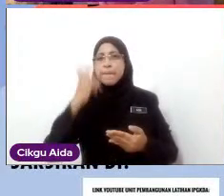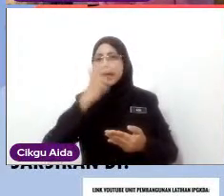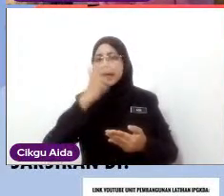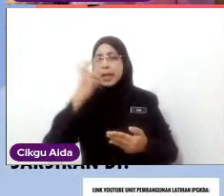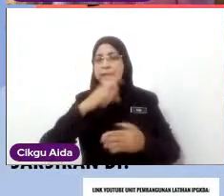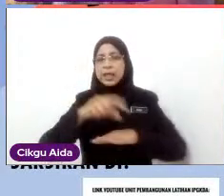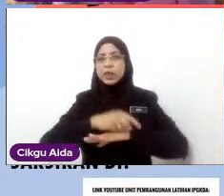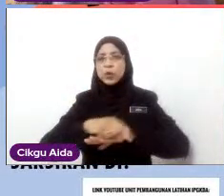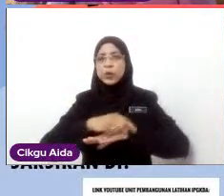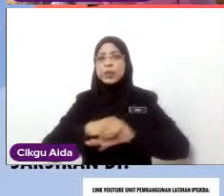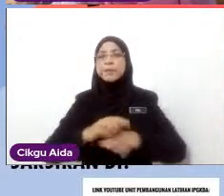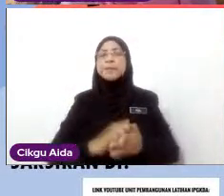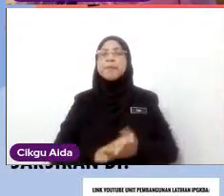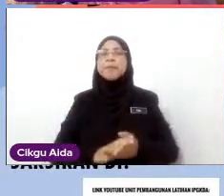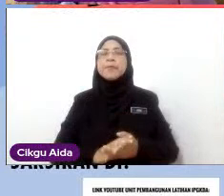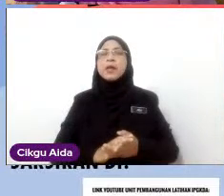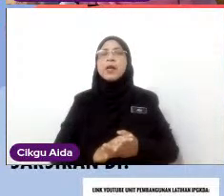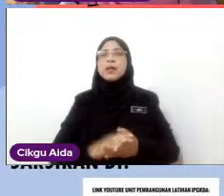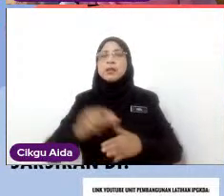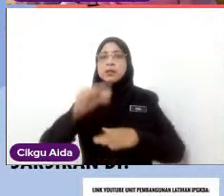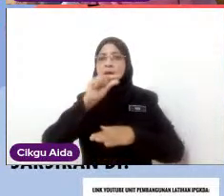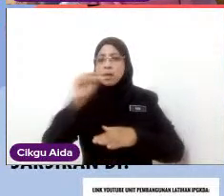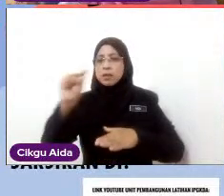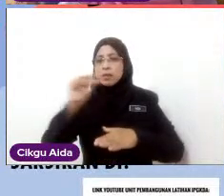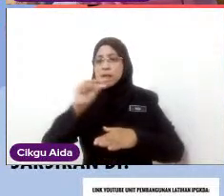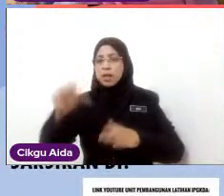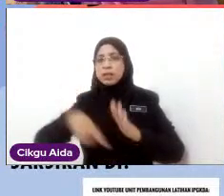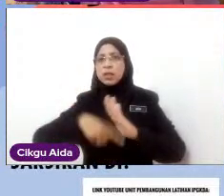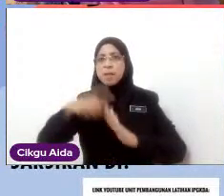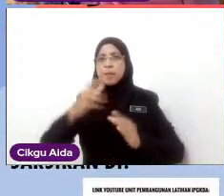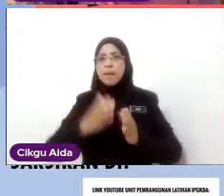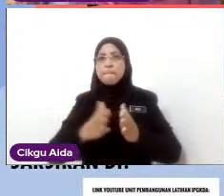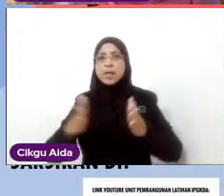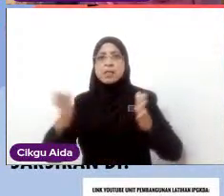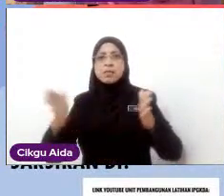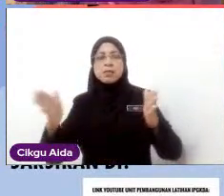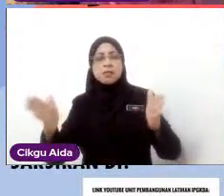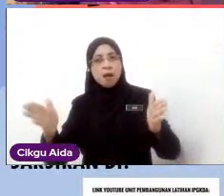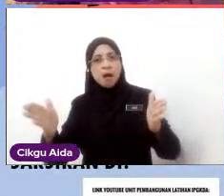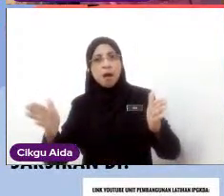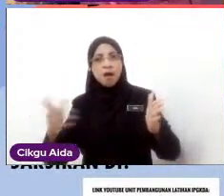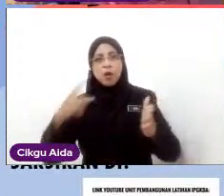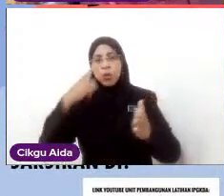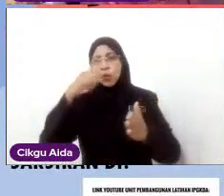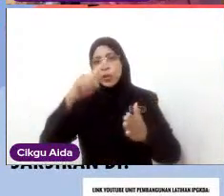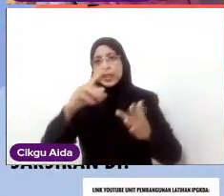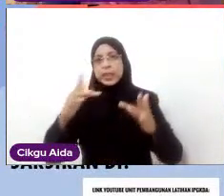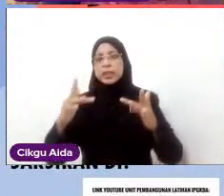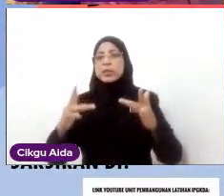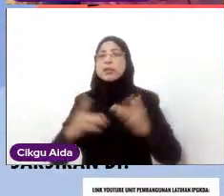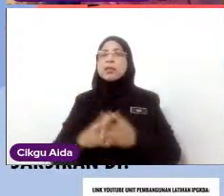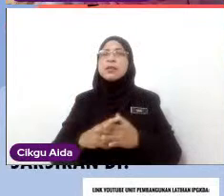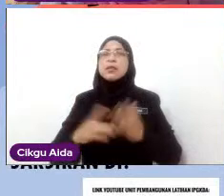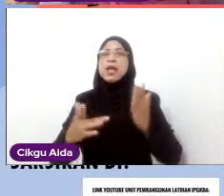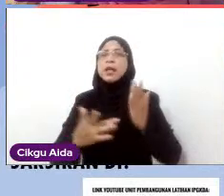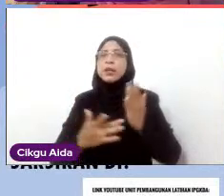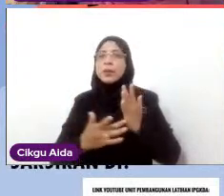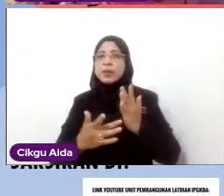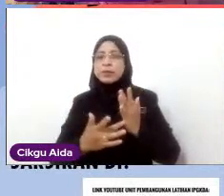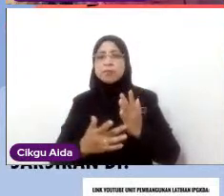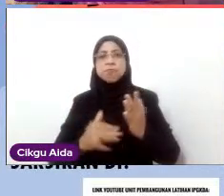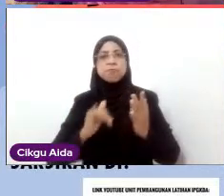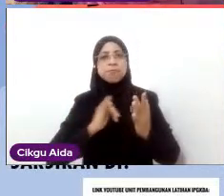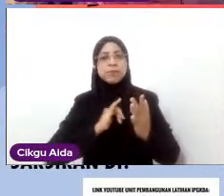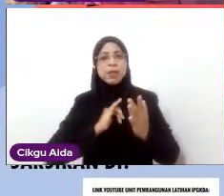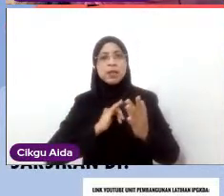lebih tebal. Sebab itulah kita ni kalau boleh belajarlah, explore, explore dan explore. Tak semestinya, kenapa saya ajar